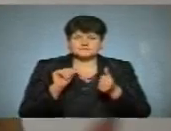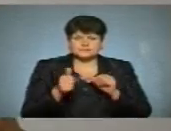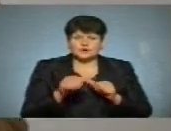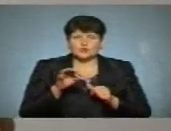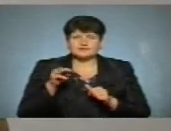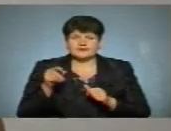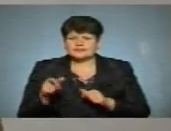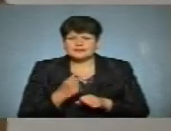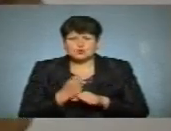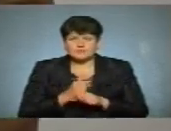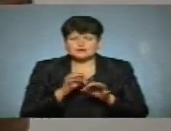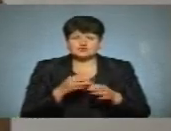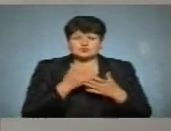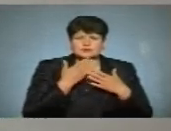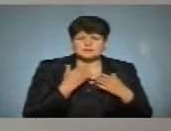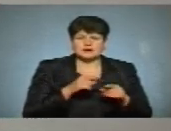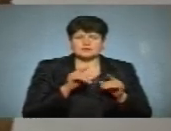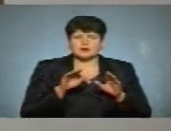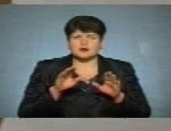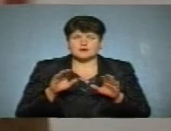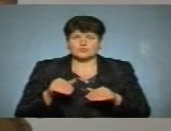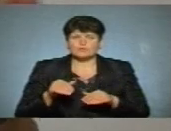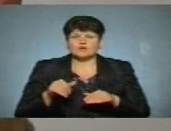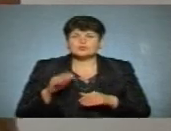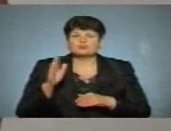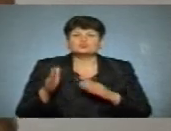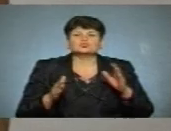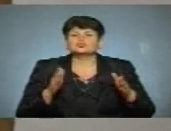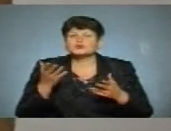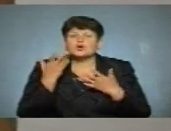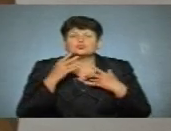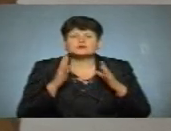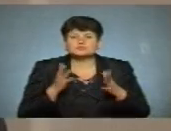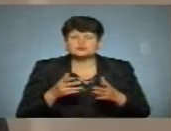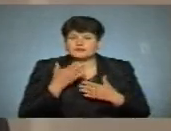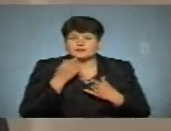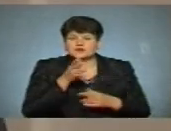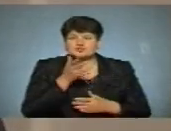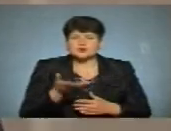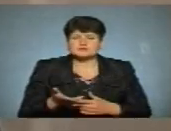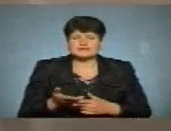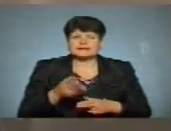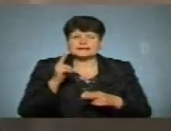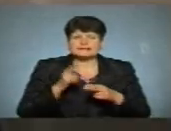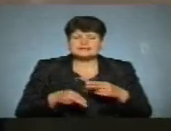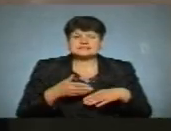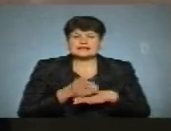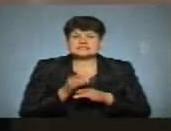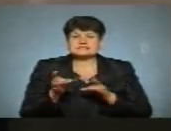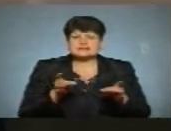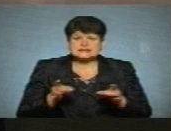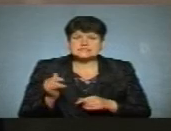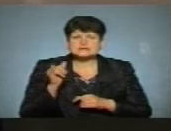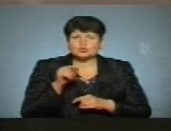ви наробили, того нічого нема, то потім буде, коли то все буде, нам немає часу жити. Кінець децентралізації полягає в